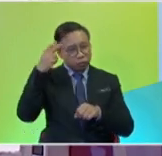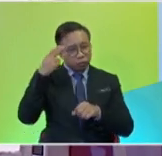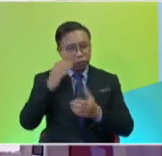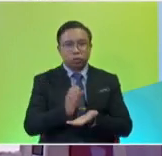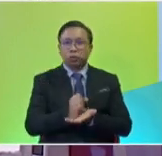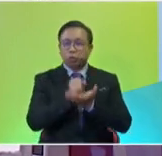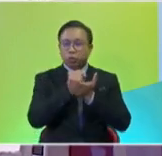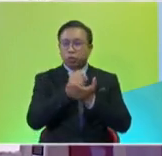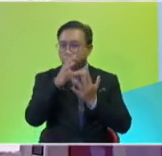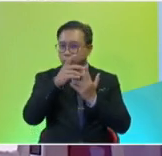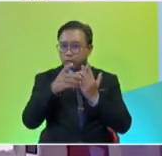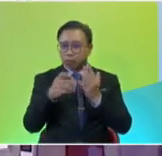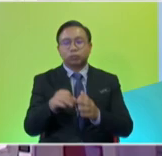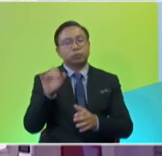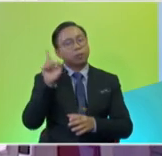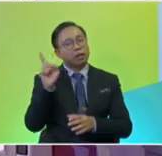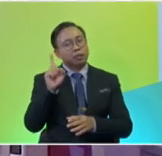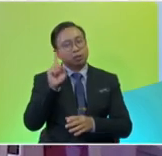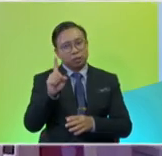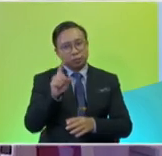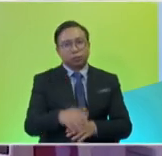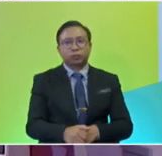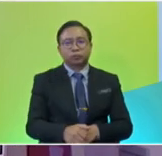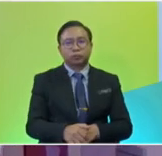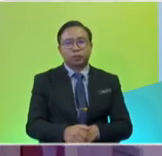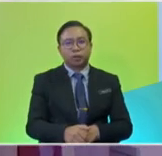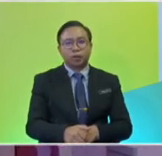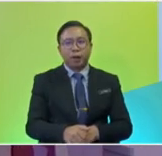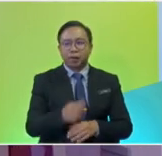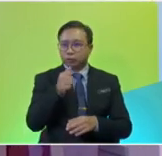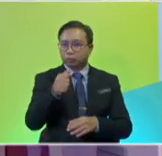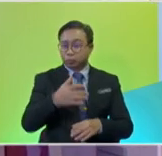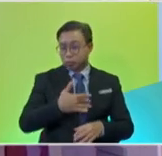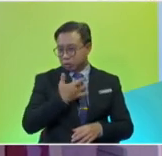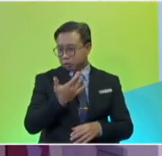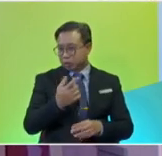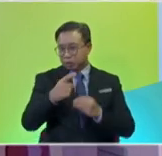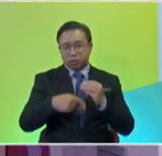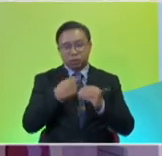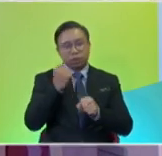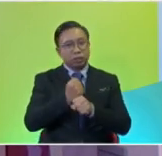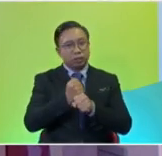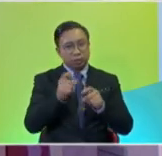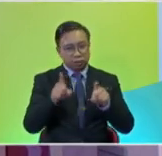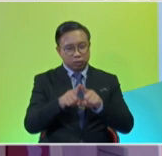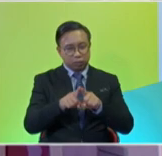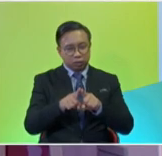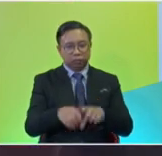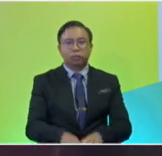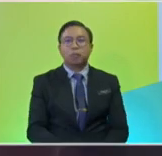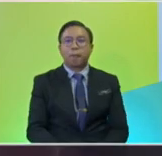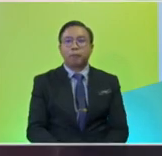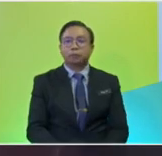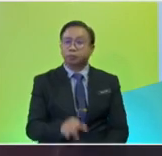pilihkan yang mana satu sepatunya kamu akan berasa apabila bekerja sama dalam keluarga